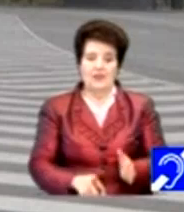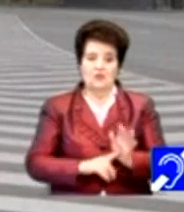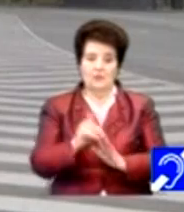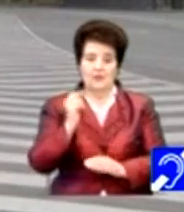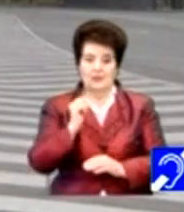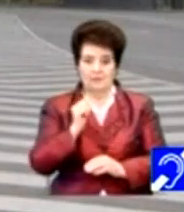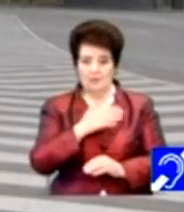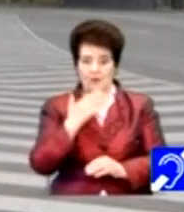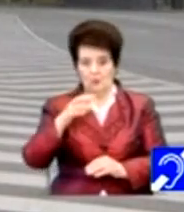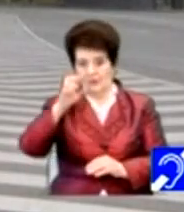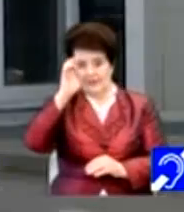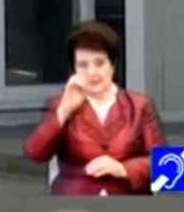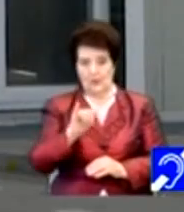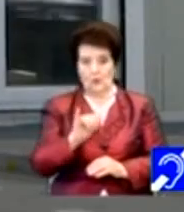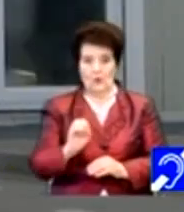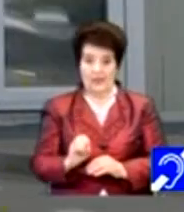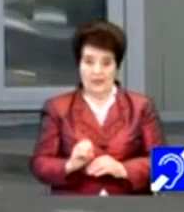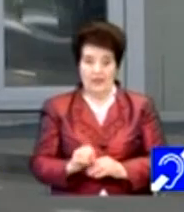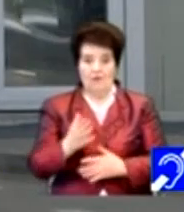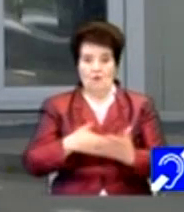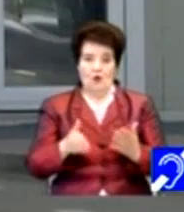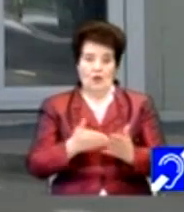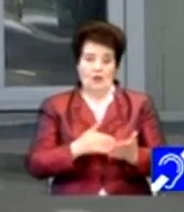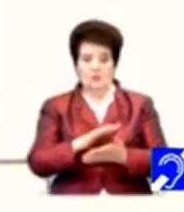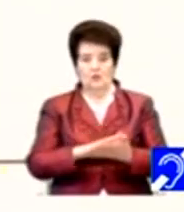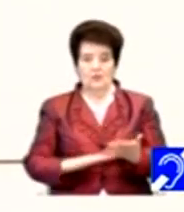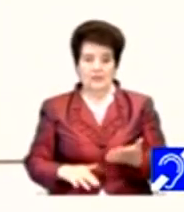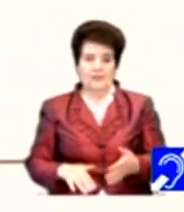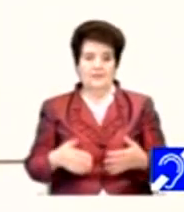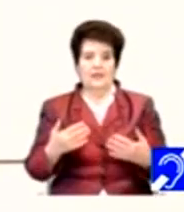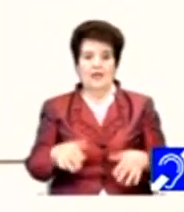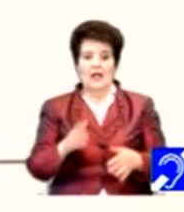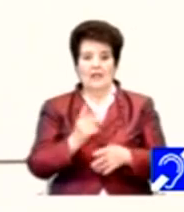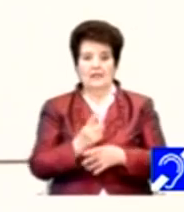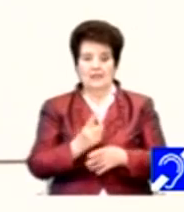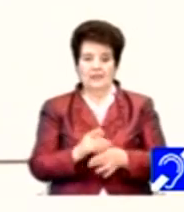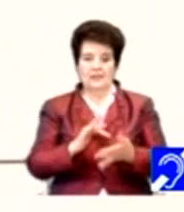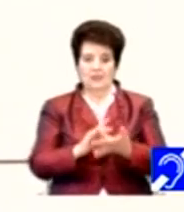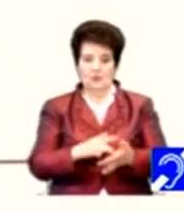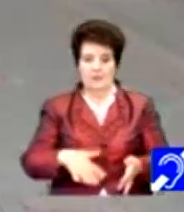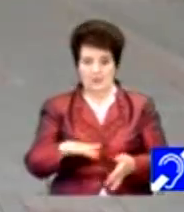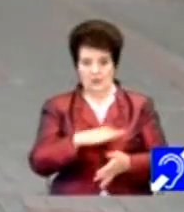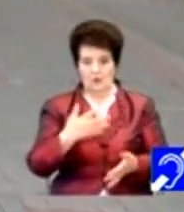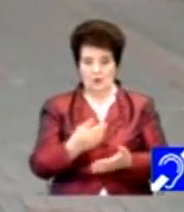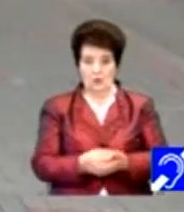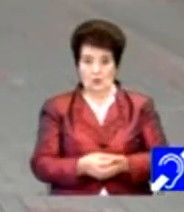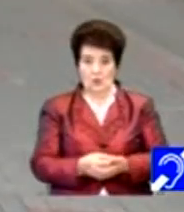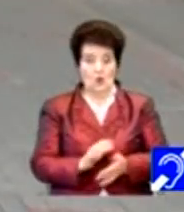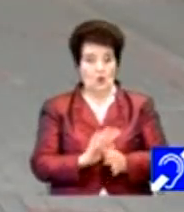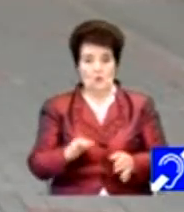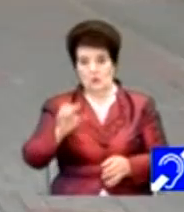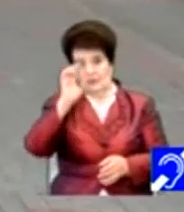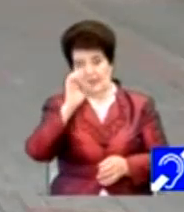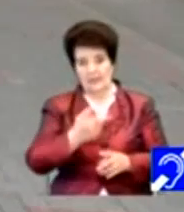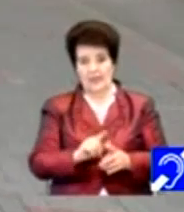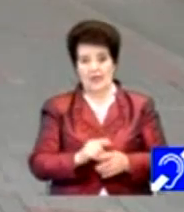Începând de mâine, mai multe țări ale Uniunii Europene vor anula sau vor continua să relaxeze restricțiile de călătorie pe teritoriul său, nu însă și pentru statele